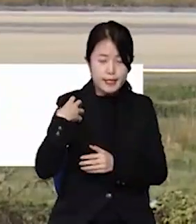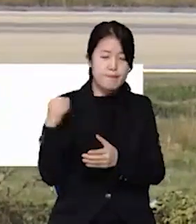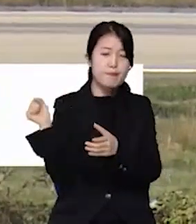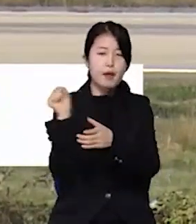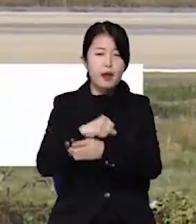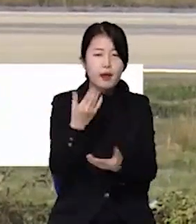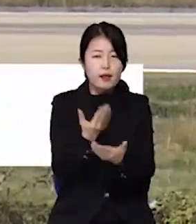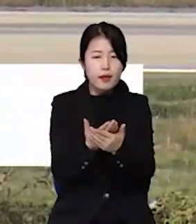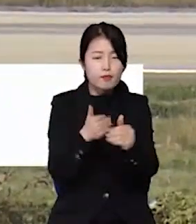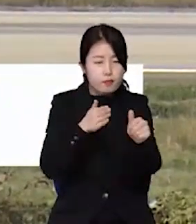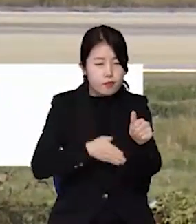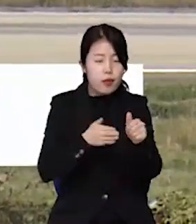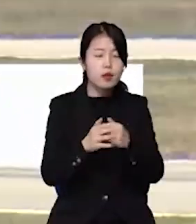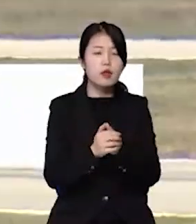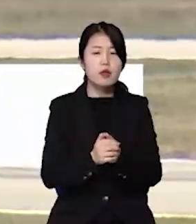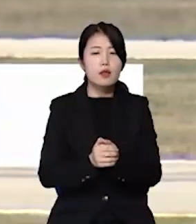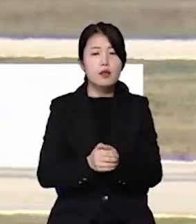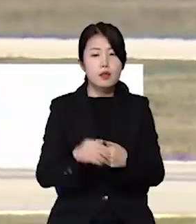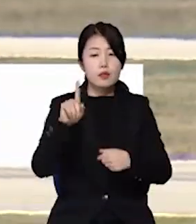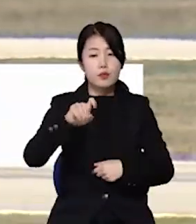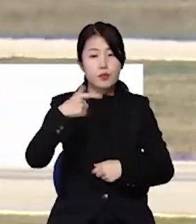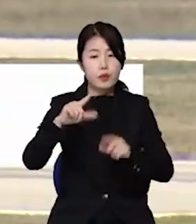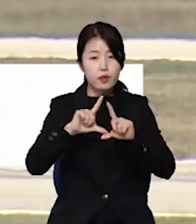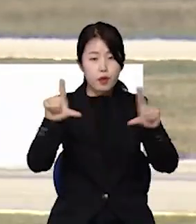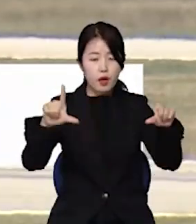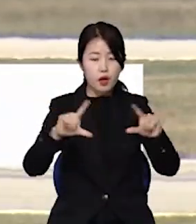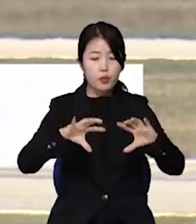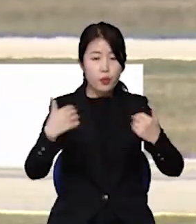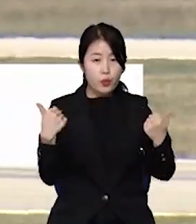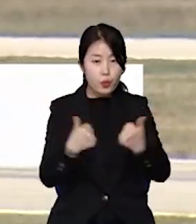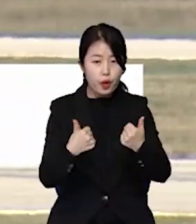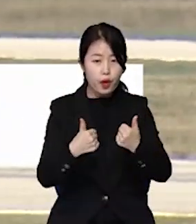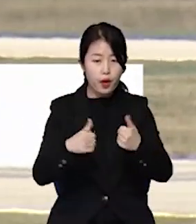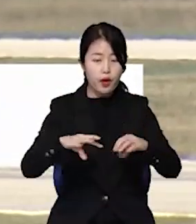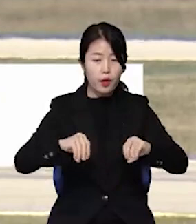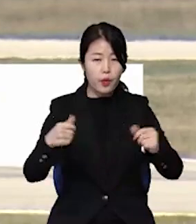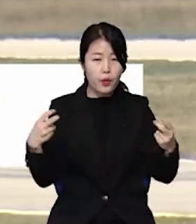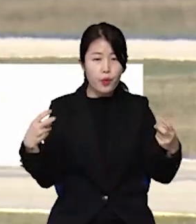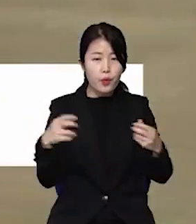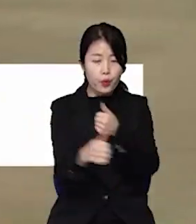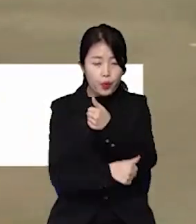강조했습니다. 앞서 지난 16일 열린 국회 국토위 법안소위에서